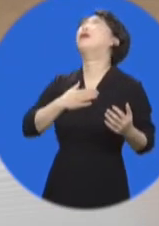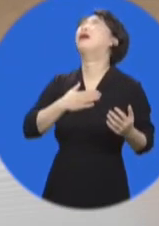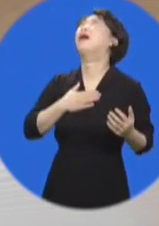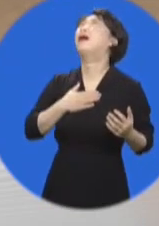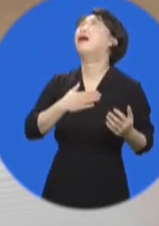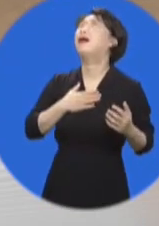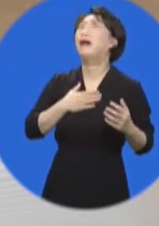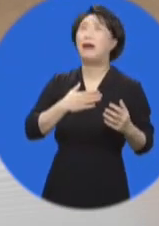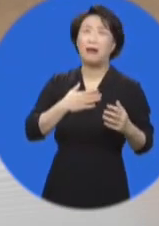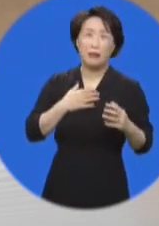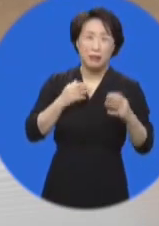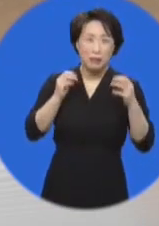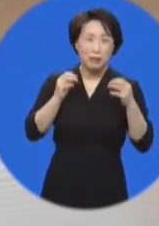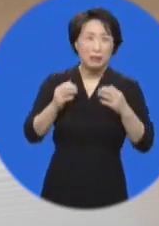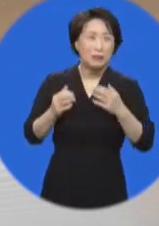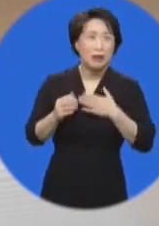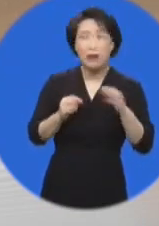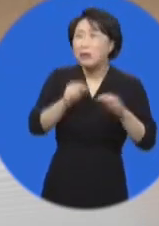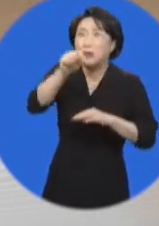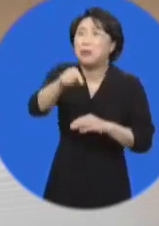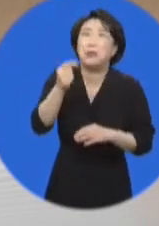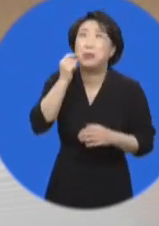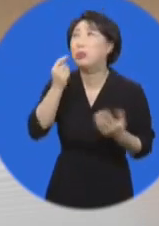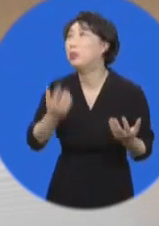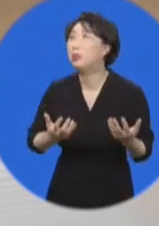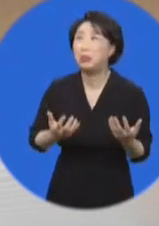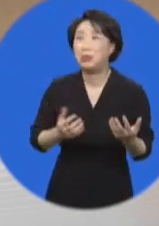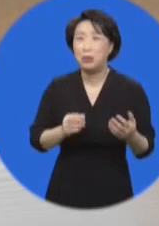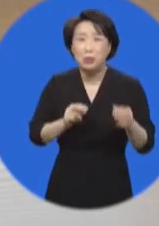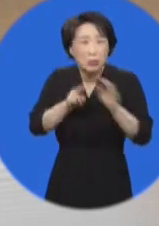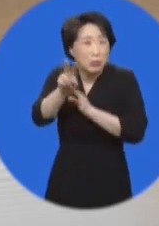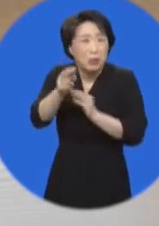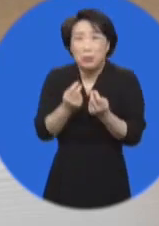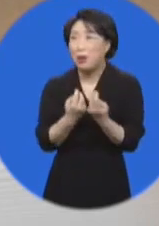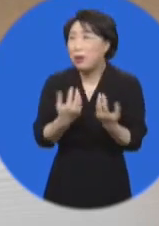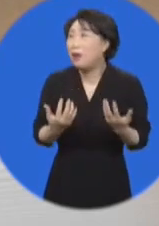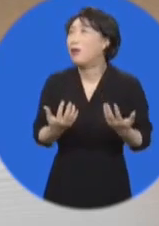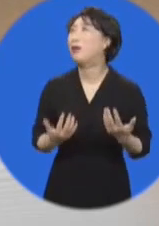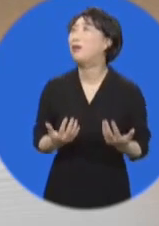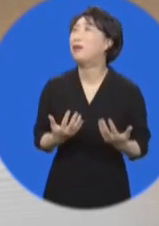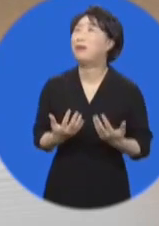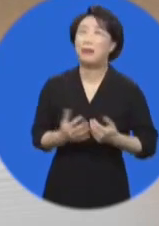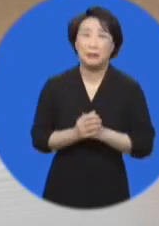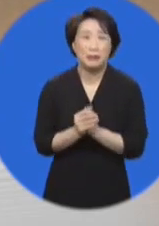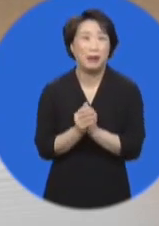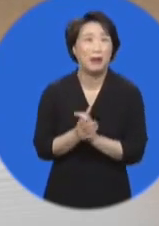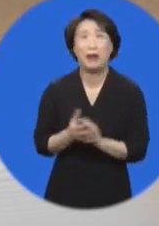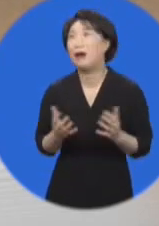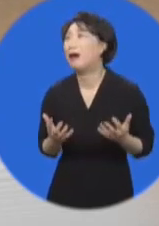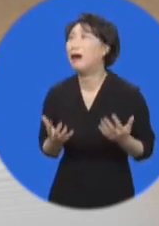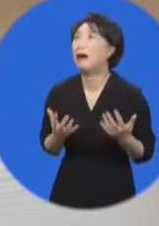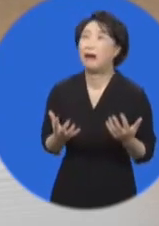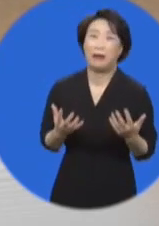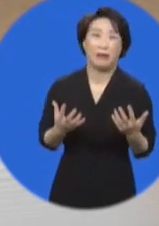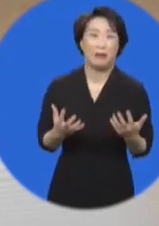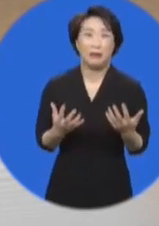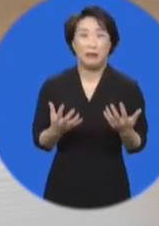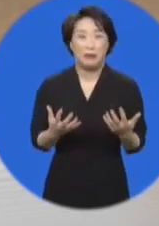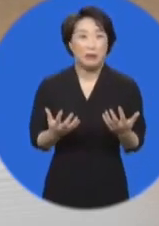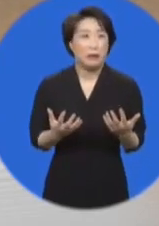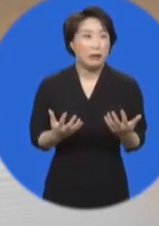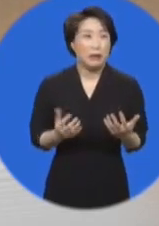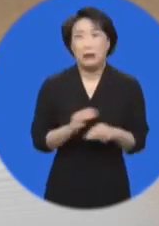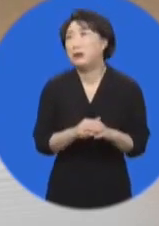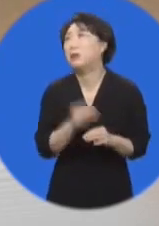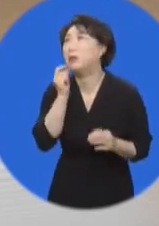미치겠습니다. 아, 나갈 수도 없어요. 피할 수도 없어요. 어떻게 해결할 수도